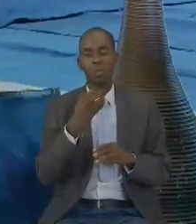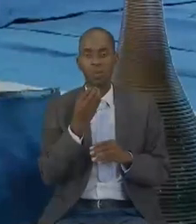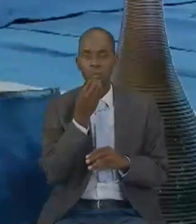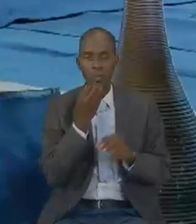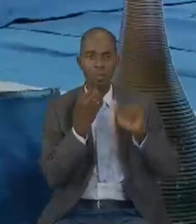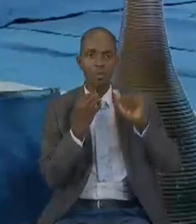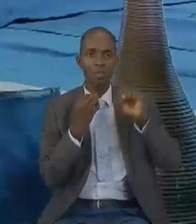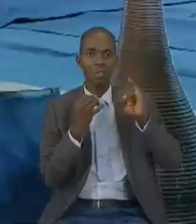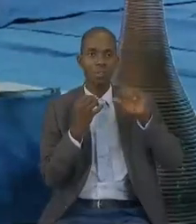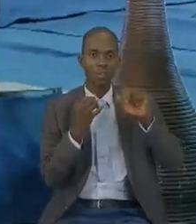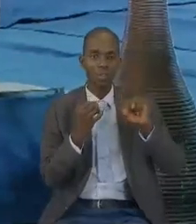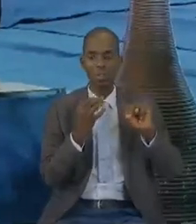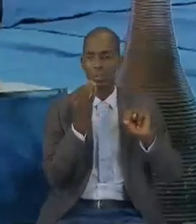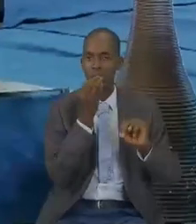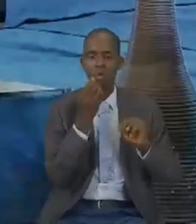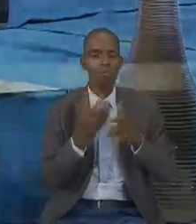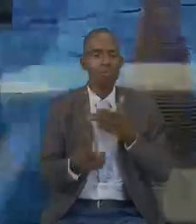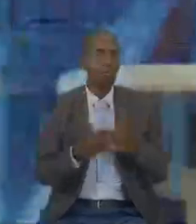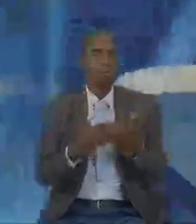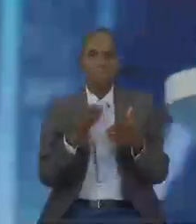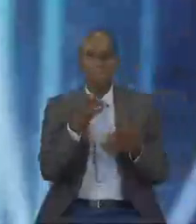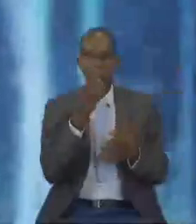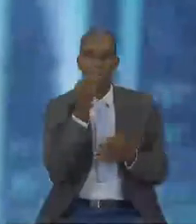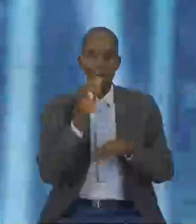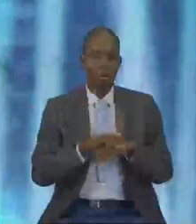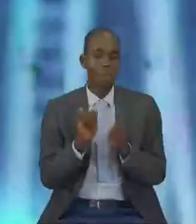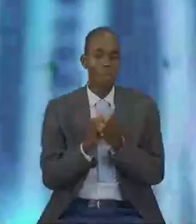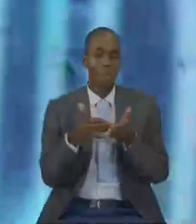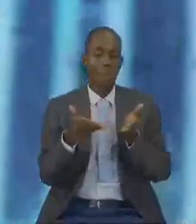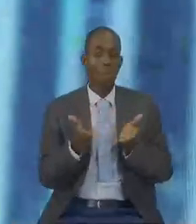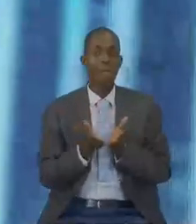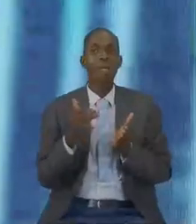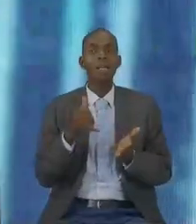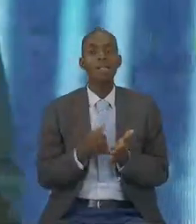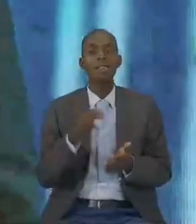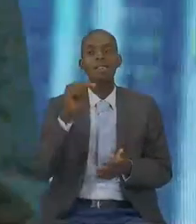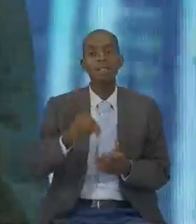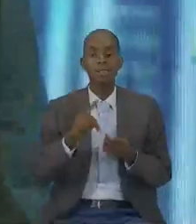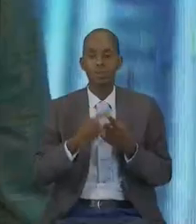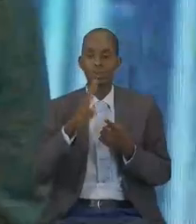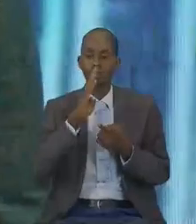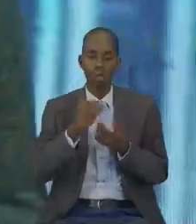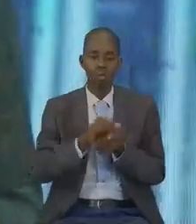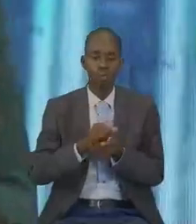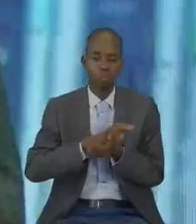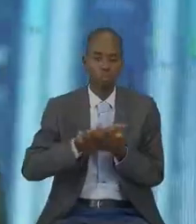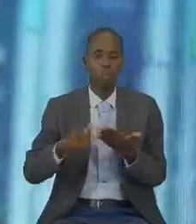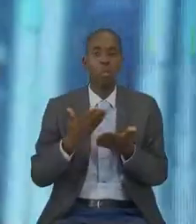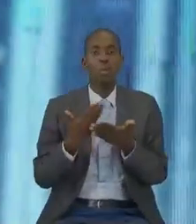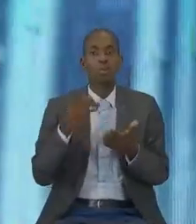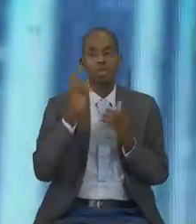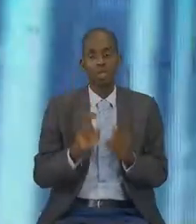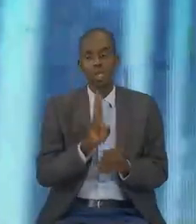africain, européen, menu, repas asiatique, tout ce que vous mangez dans ce plat, il doit être